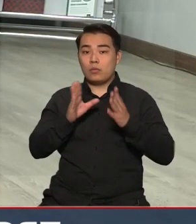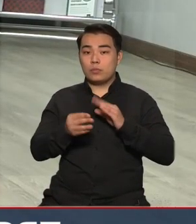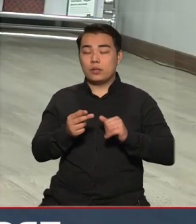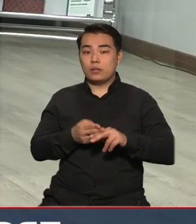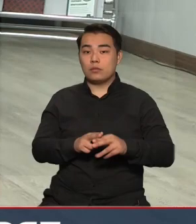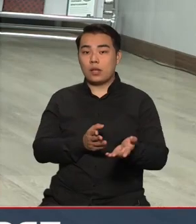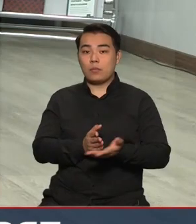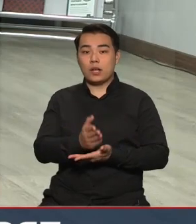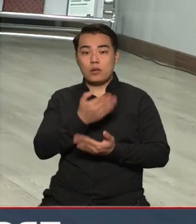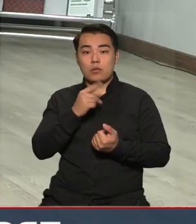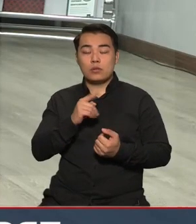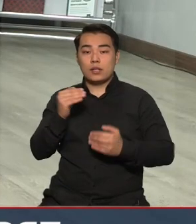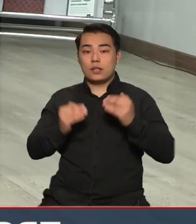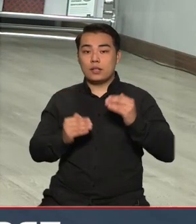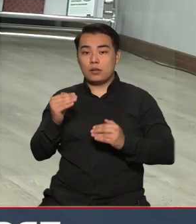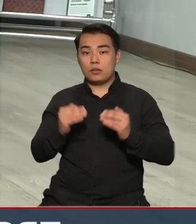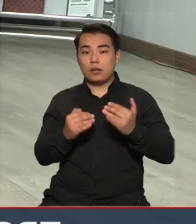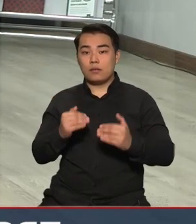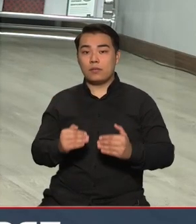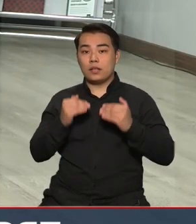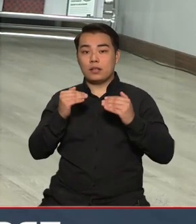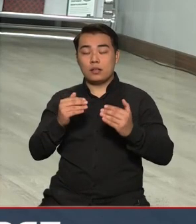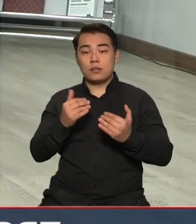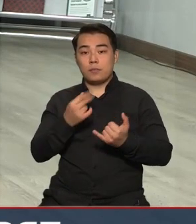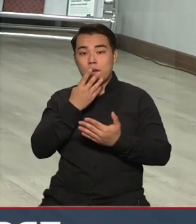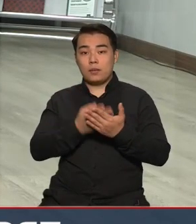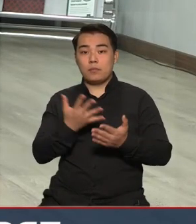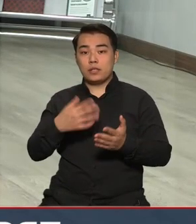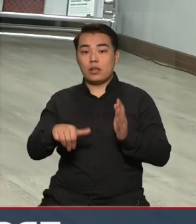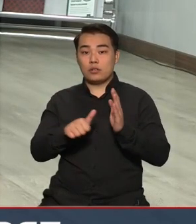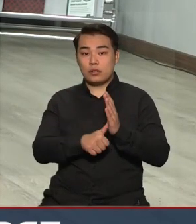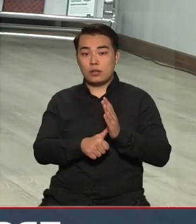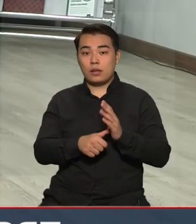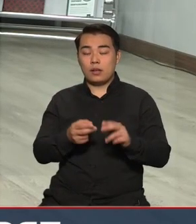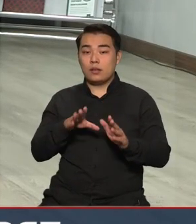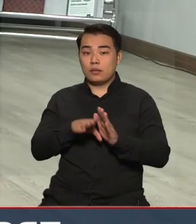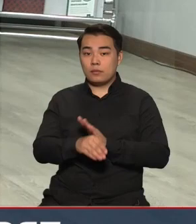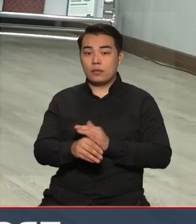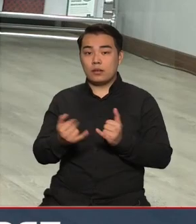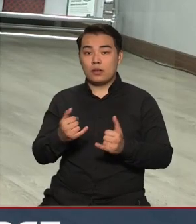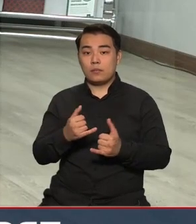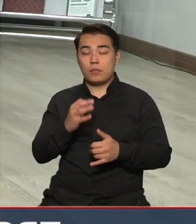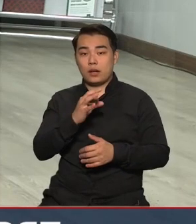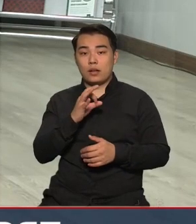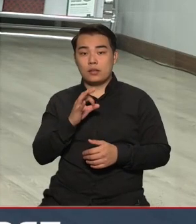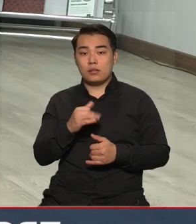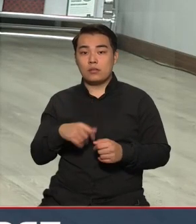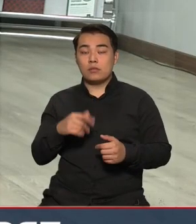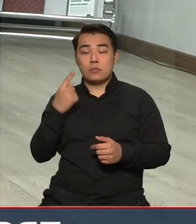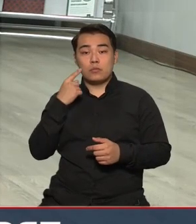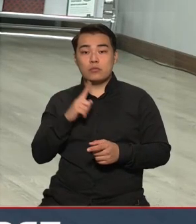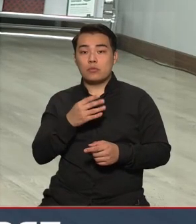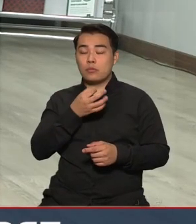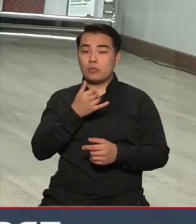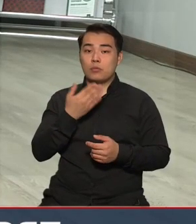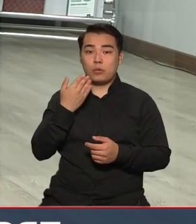той категории, которая там регулируется верхним пределом 56%. По ним ставки вроде как бы так на слух очень легко